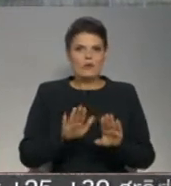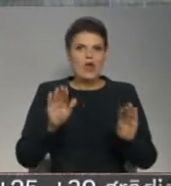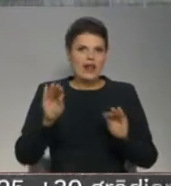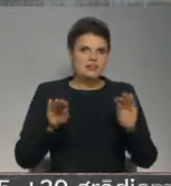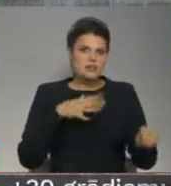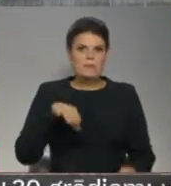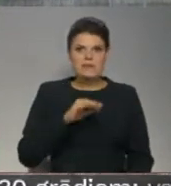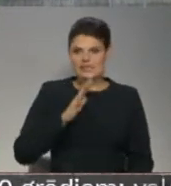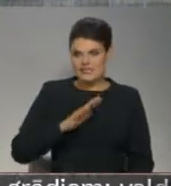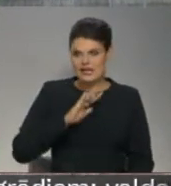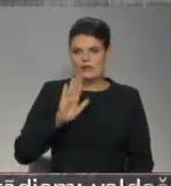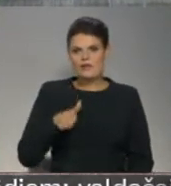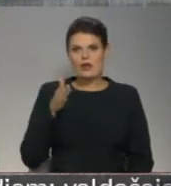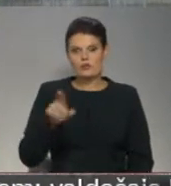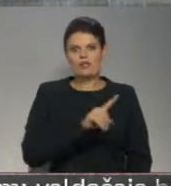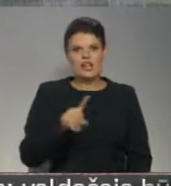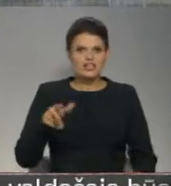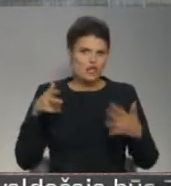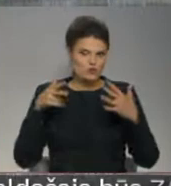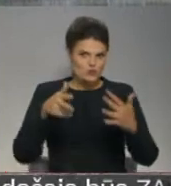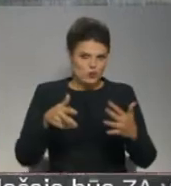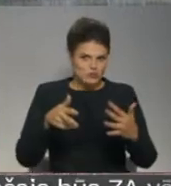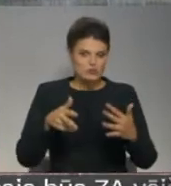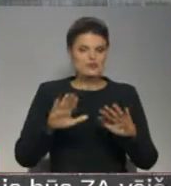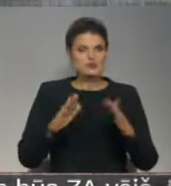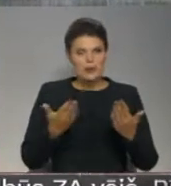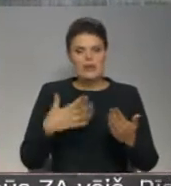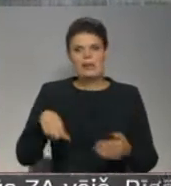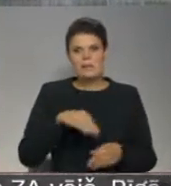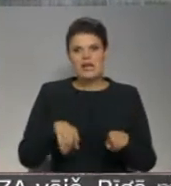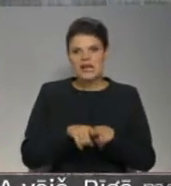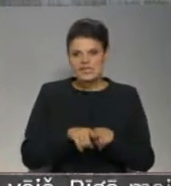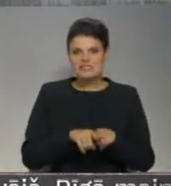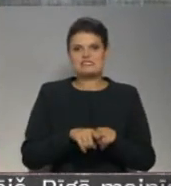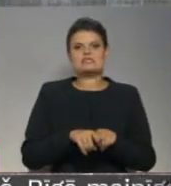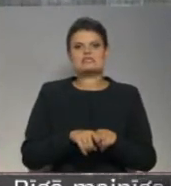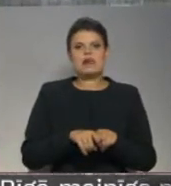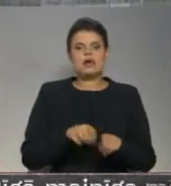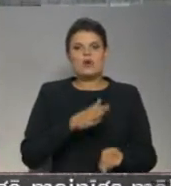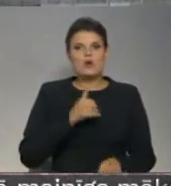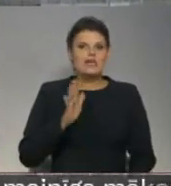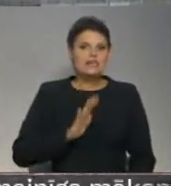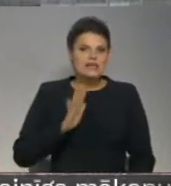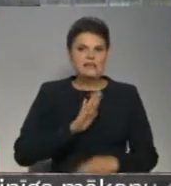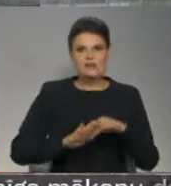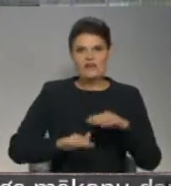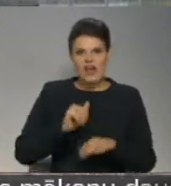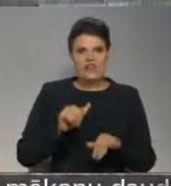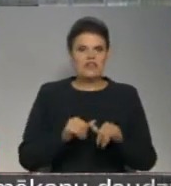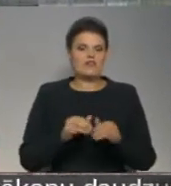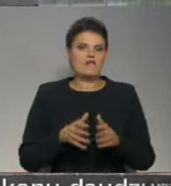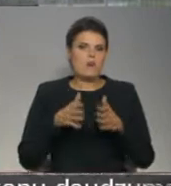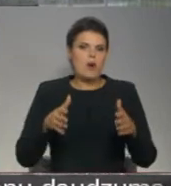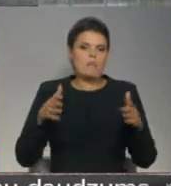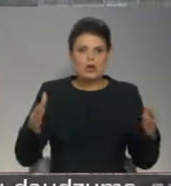tad mēs gaidām, kad varētu būt līdz pat 8000, bet mēs arī ne tikai kvantitīvo, bet arī ļoti gaidām kvalitīvo